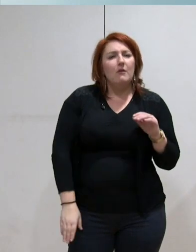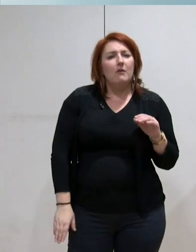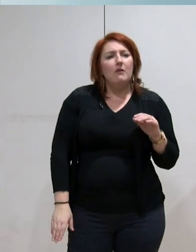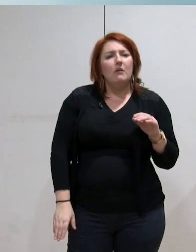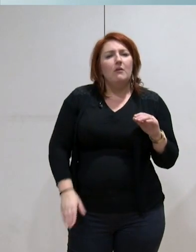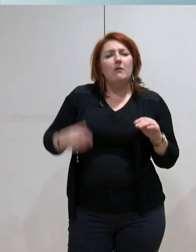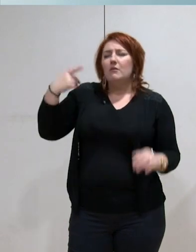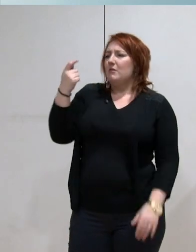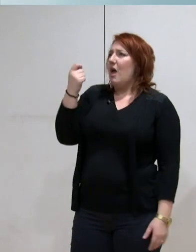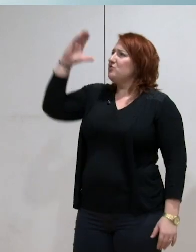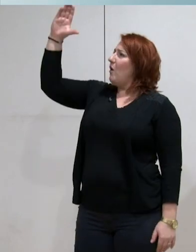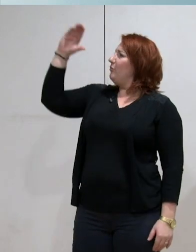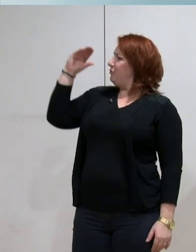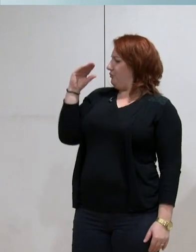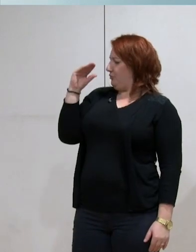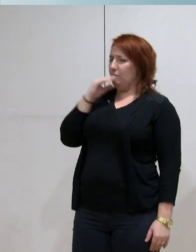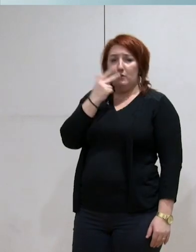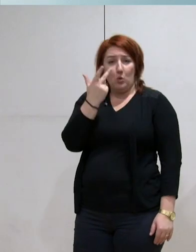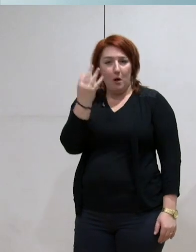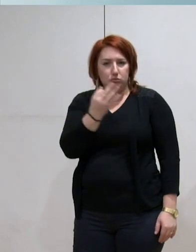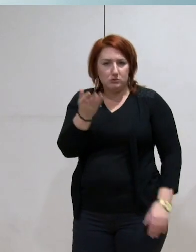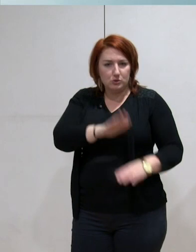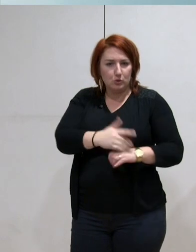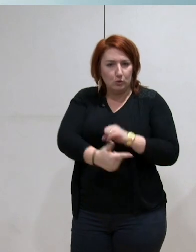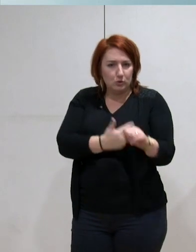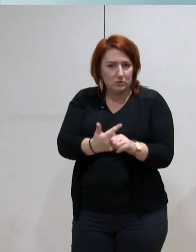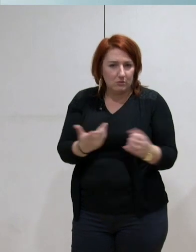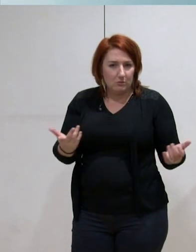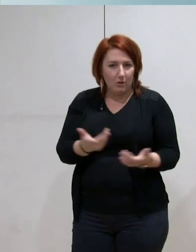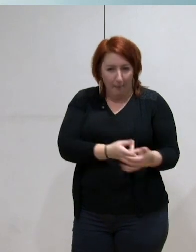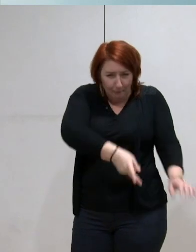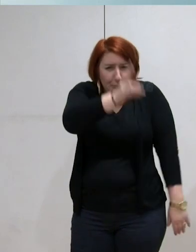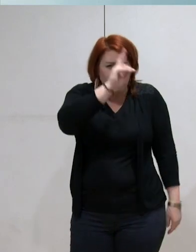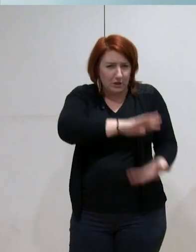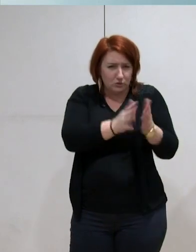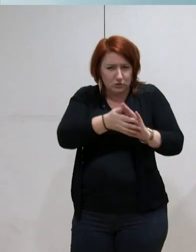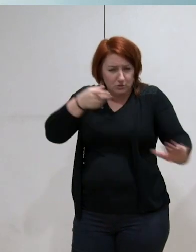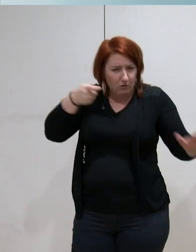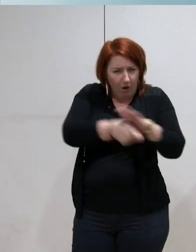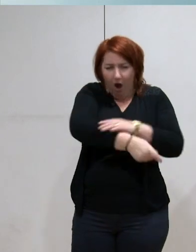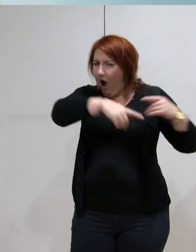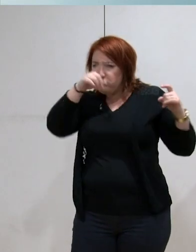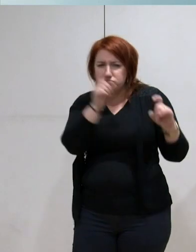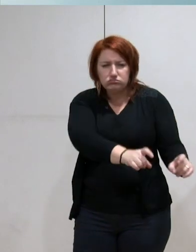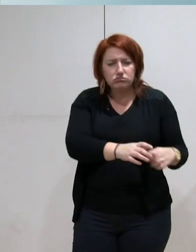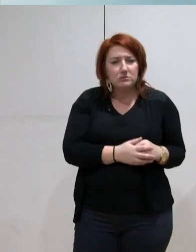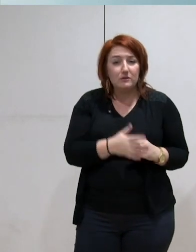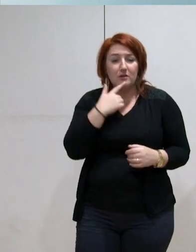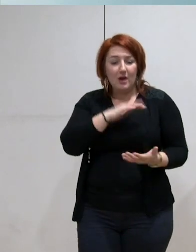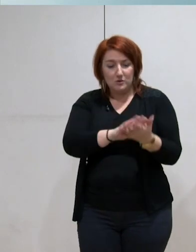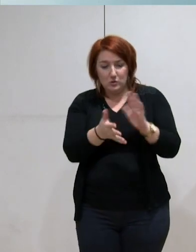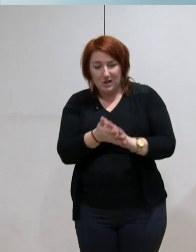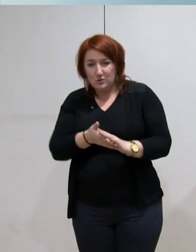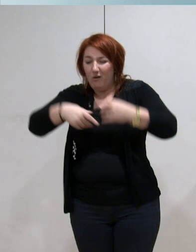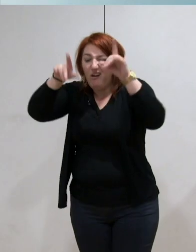aux baisses de dotation de l'État cumulé sur les 2 ans alors sur quelles associations vont-elles porter quels sont les critères de choix